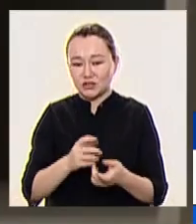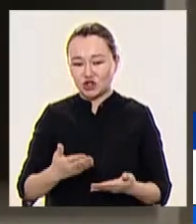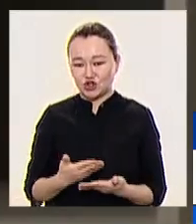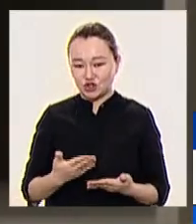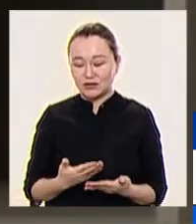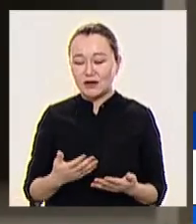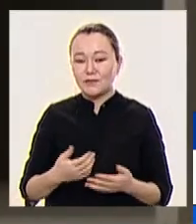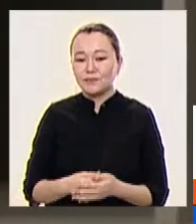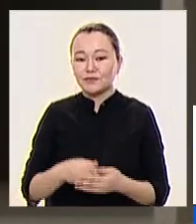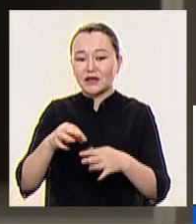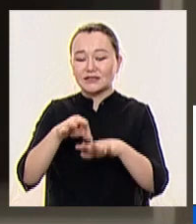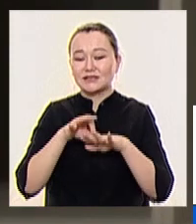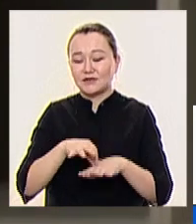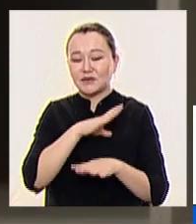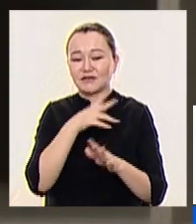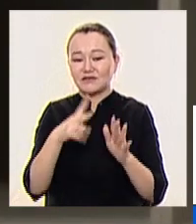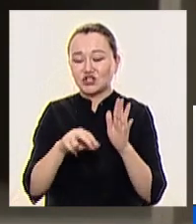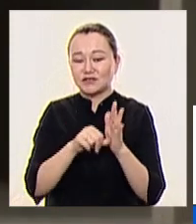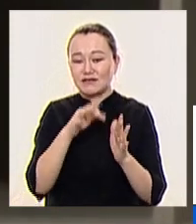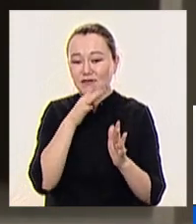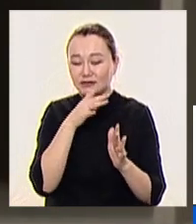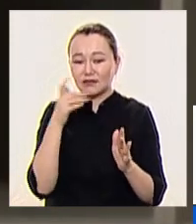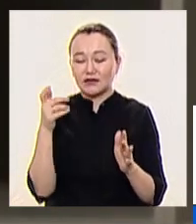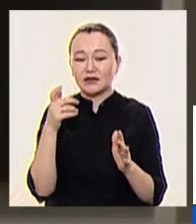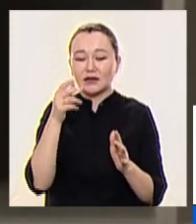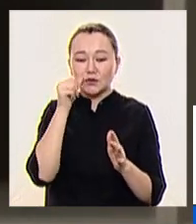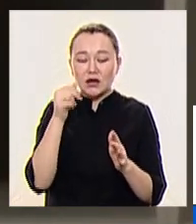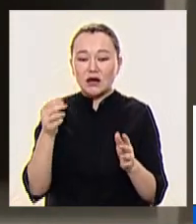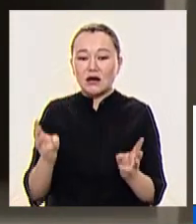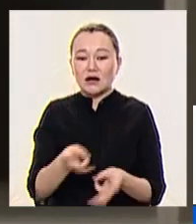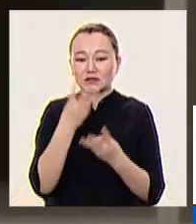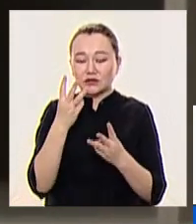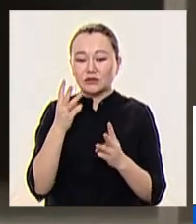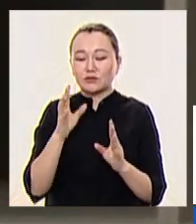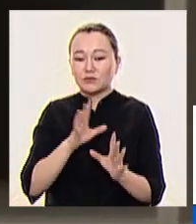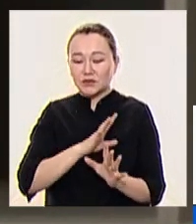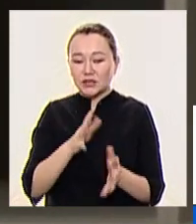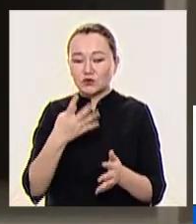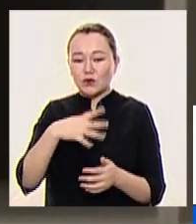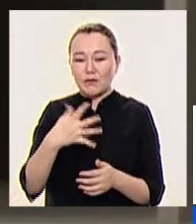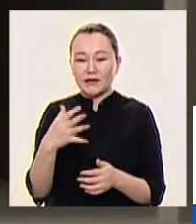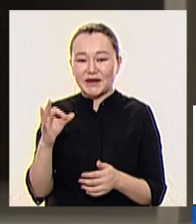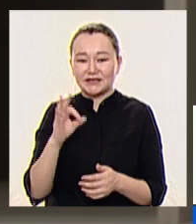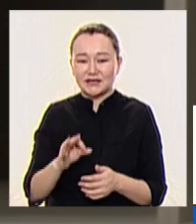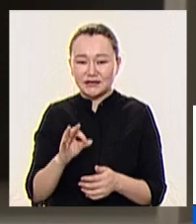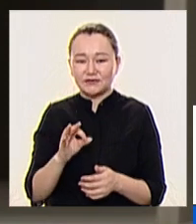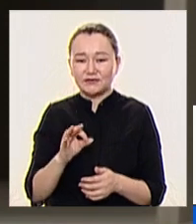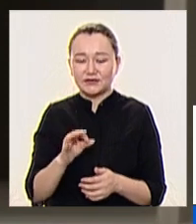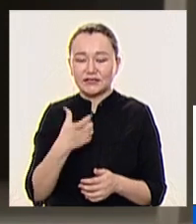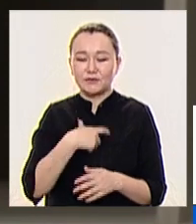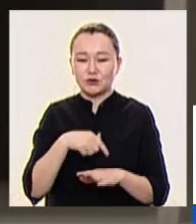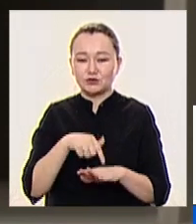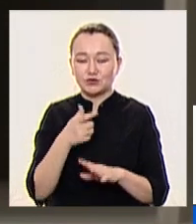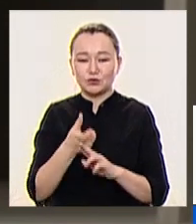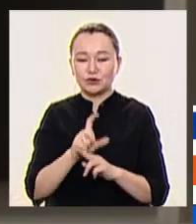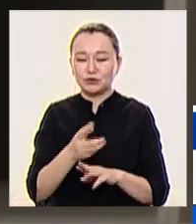Был доставлен пациент 26 лет с термическим ожогом пламени площадью 45%, в состоянии